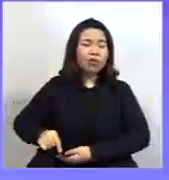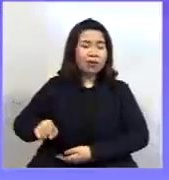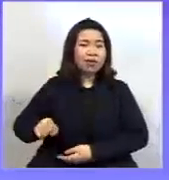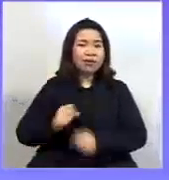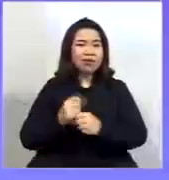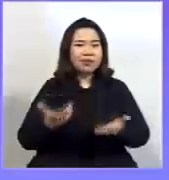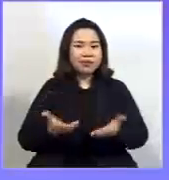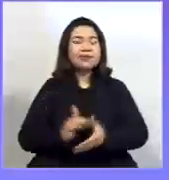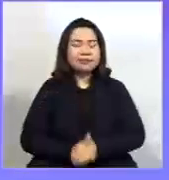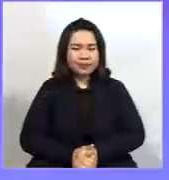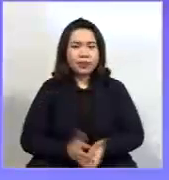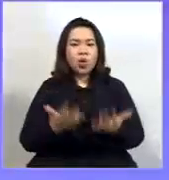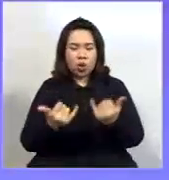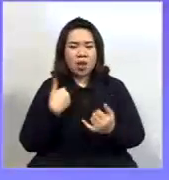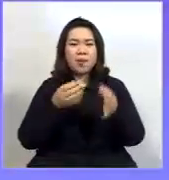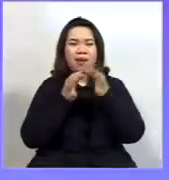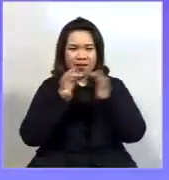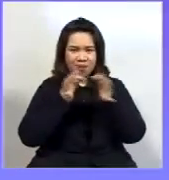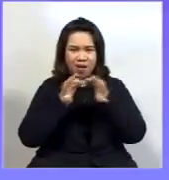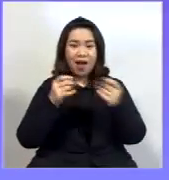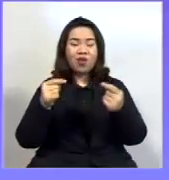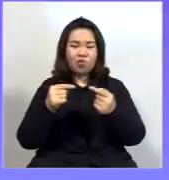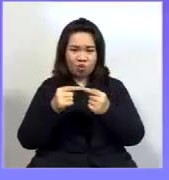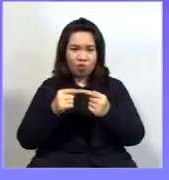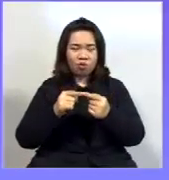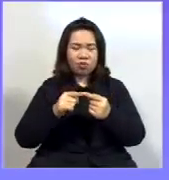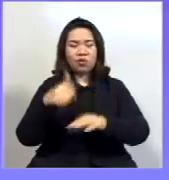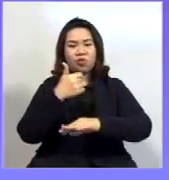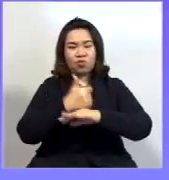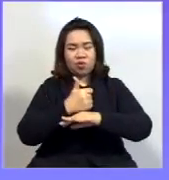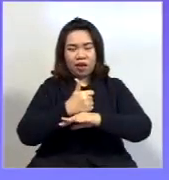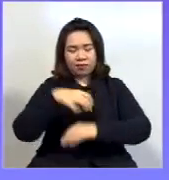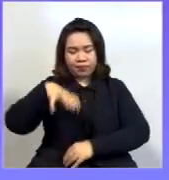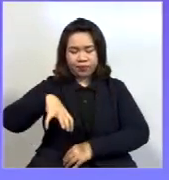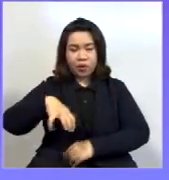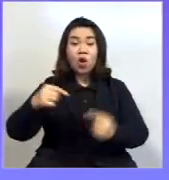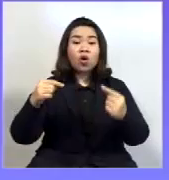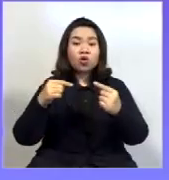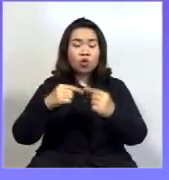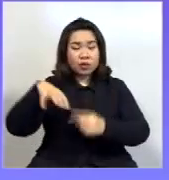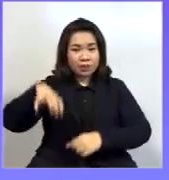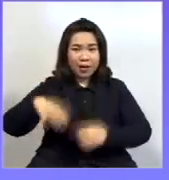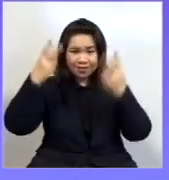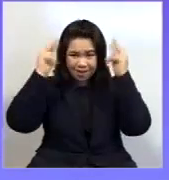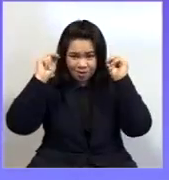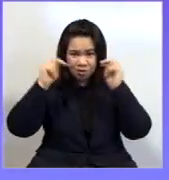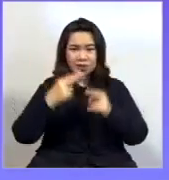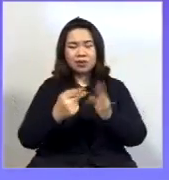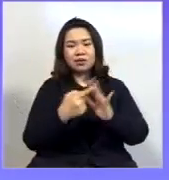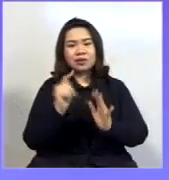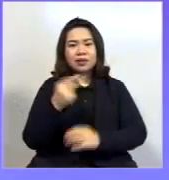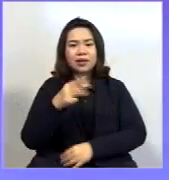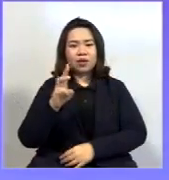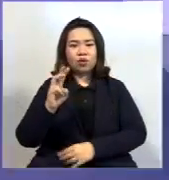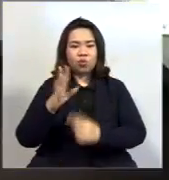ใช่ค่ะ วันนี้ก็เลยมีการชี้แจงนะคะมาจากทางท่านรัฐมนตรีประจำสำนักนายกรัฐมนตรีท่านเทวัญลิปต